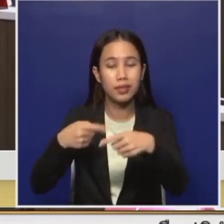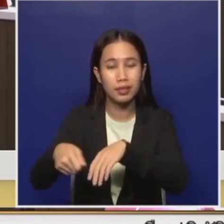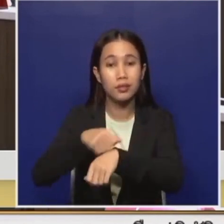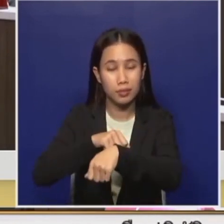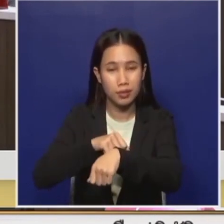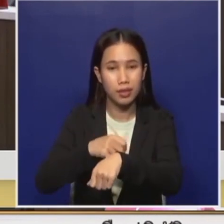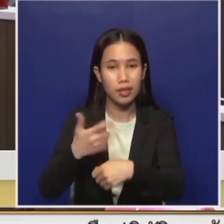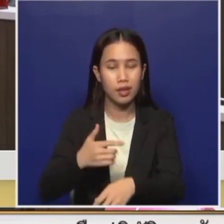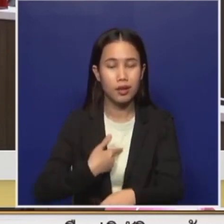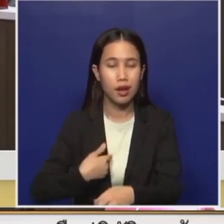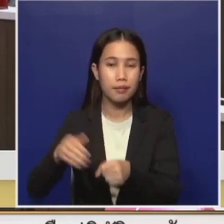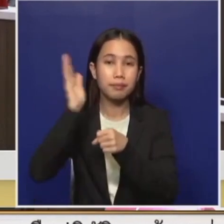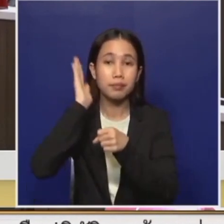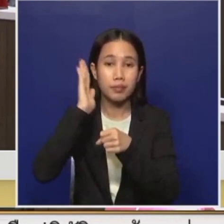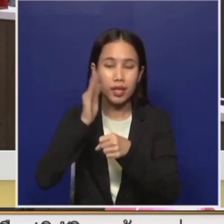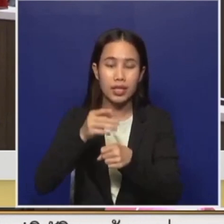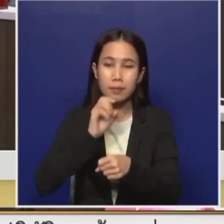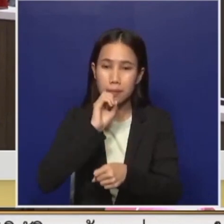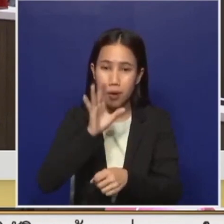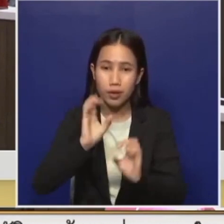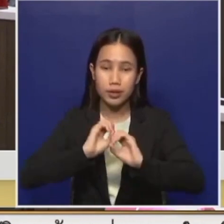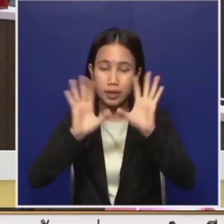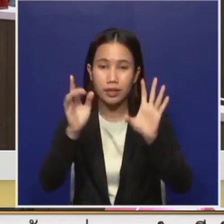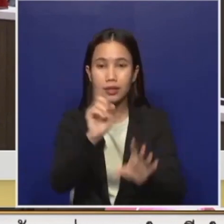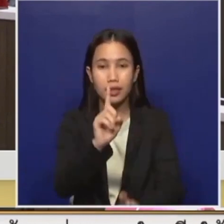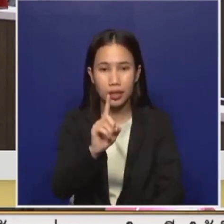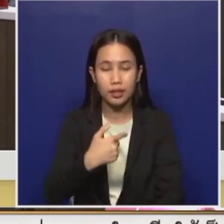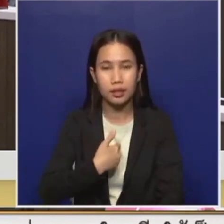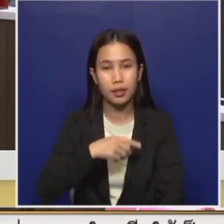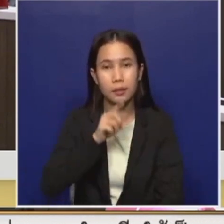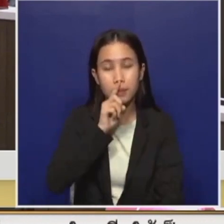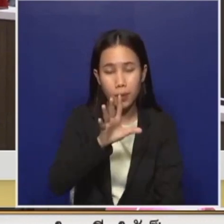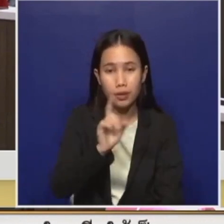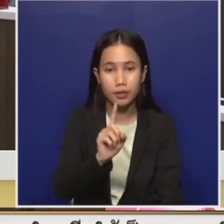ผู้อภิปรายได้ชี้ให้อย่างเห็นชัดว่าสิงที่เขากล่าวหา